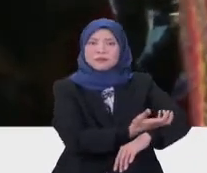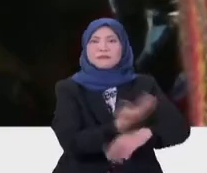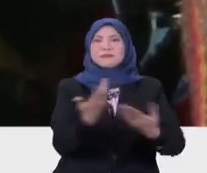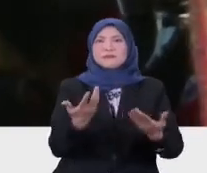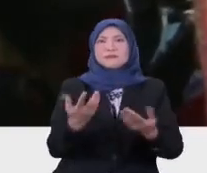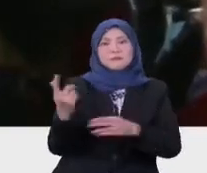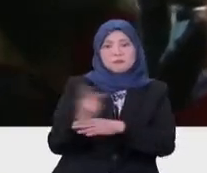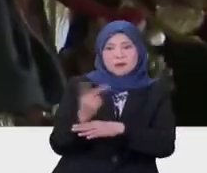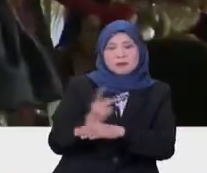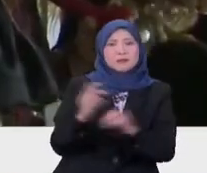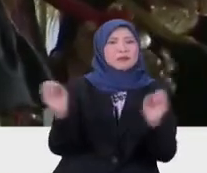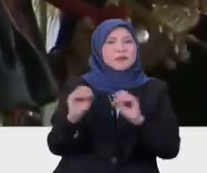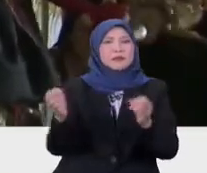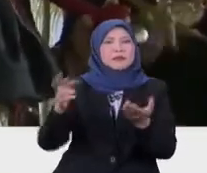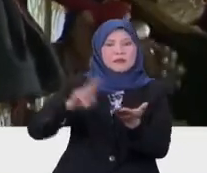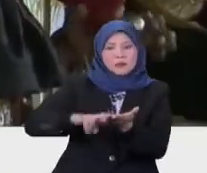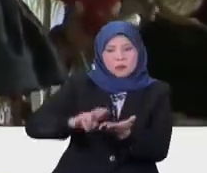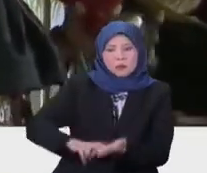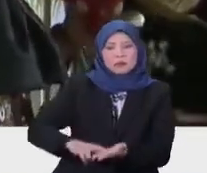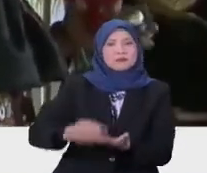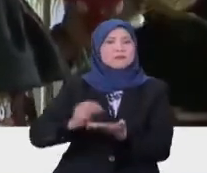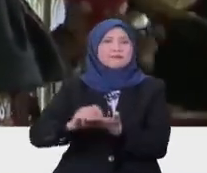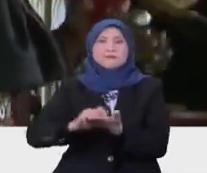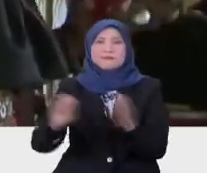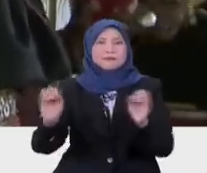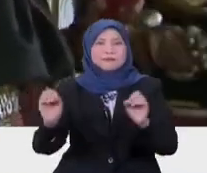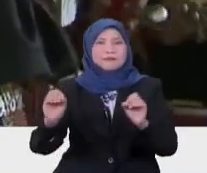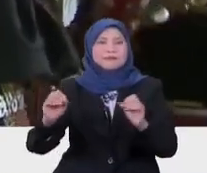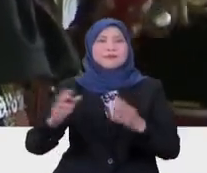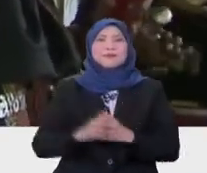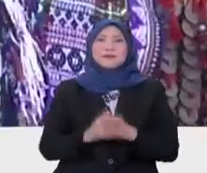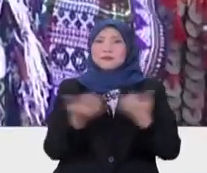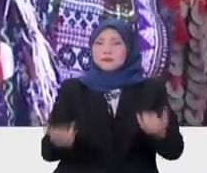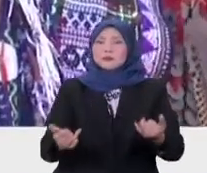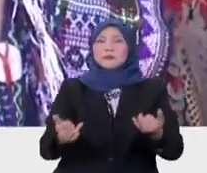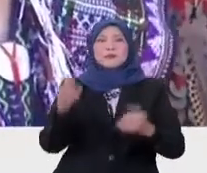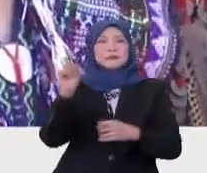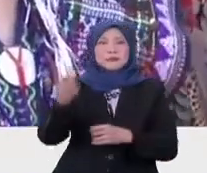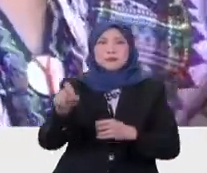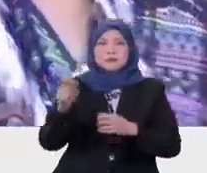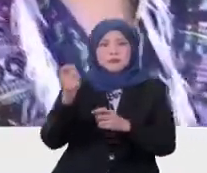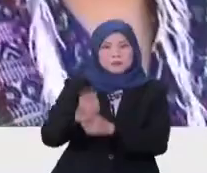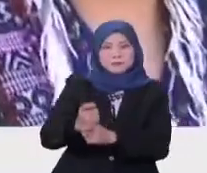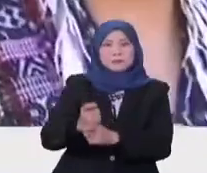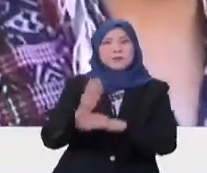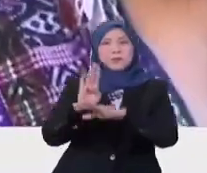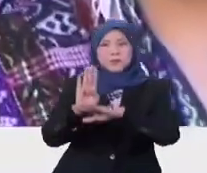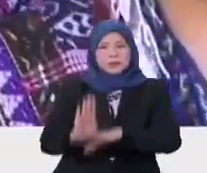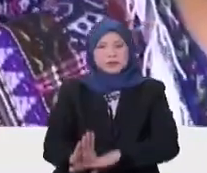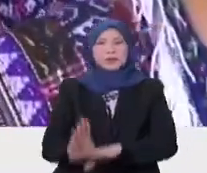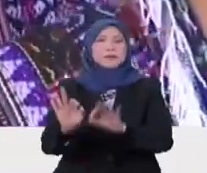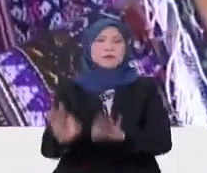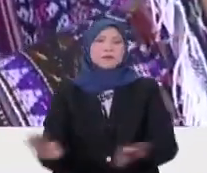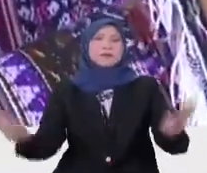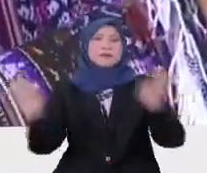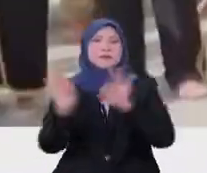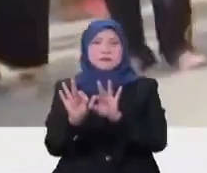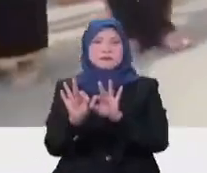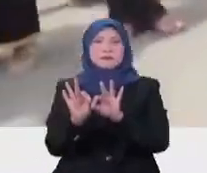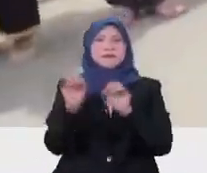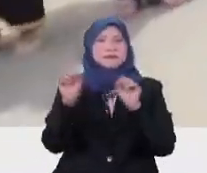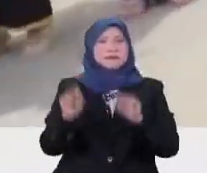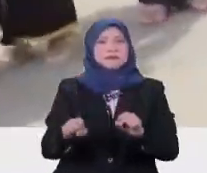dan tidak ada sebarang rekod bertulis. Kini, kesedaran mempertahankan budaya ini semakin diperhebat agar